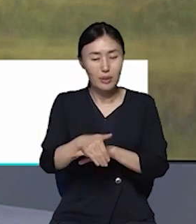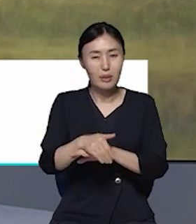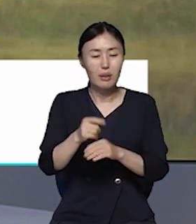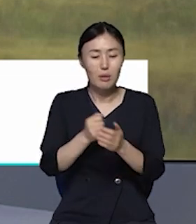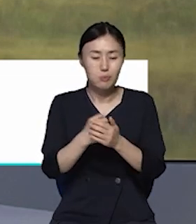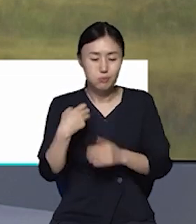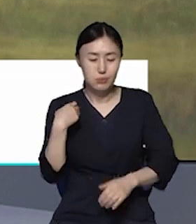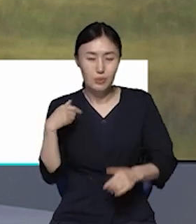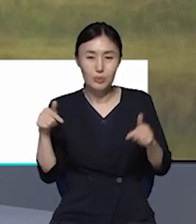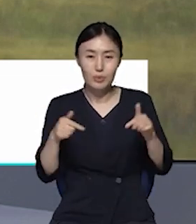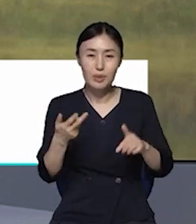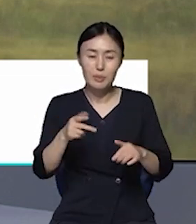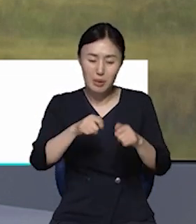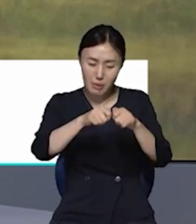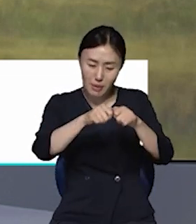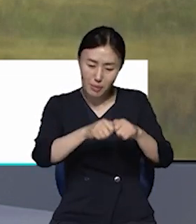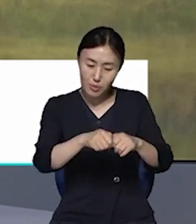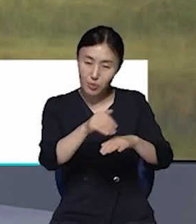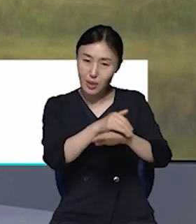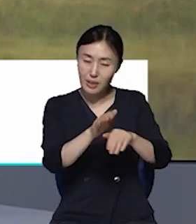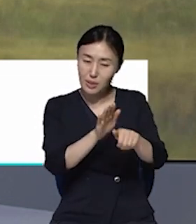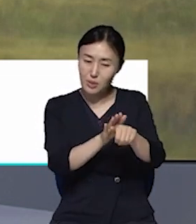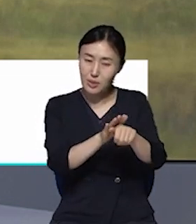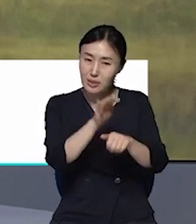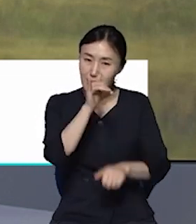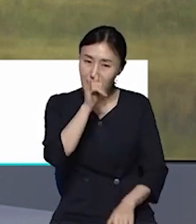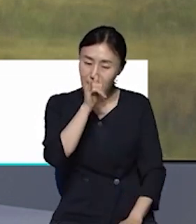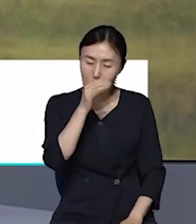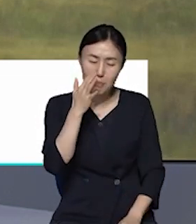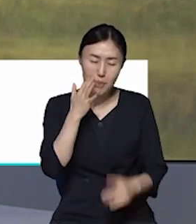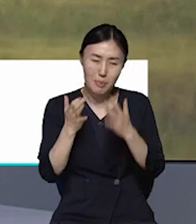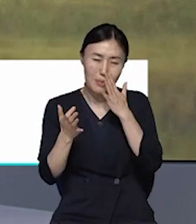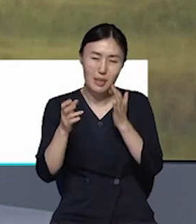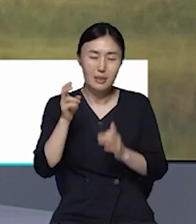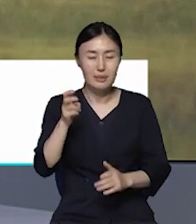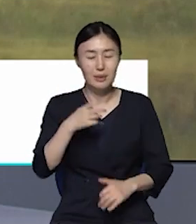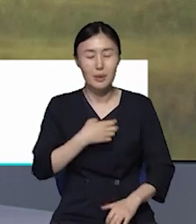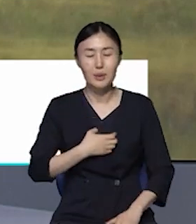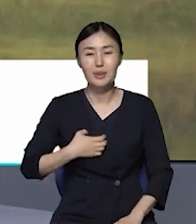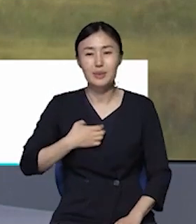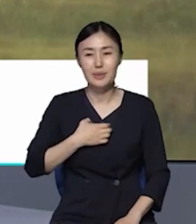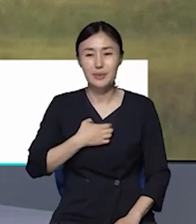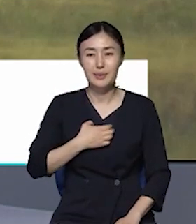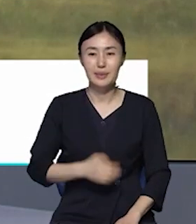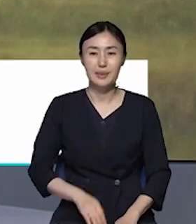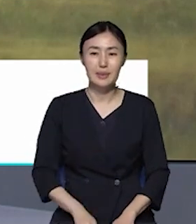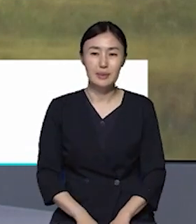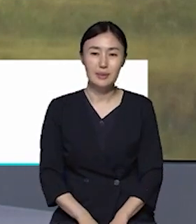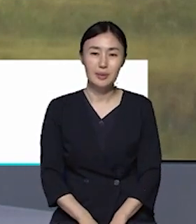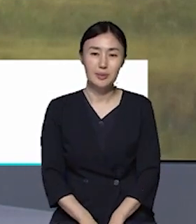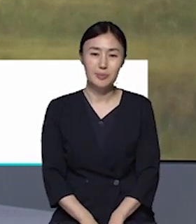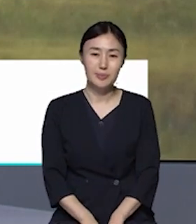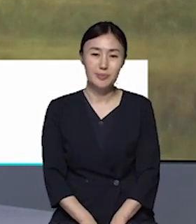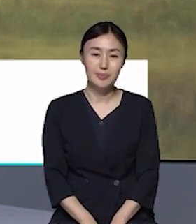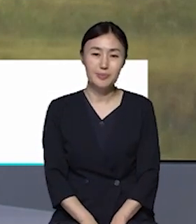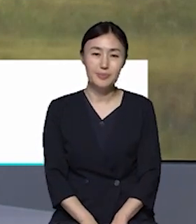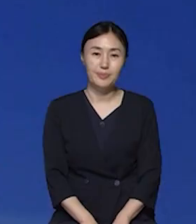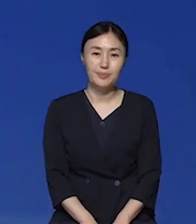줄었지만 세부적인 지원 방안이 여전히 빠져있을 것으로 보여 우려되고 있습니다. 박성호 기자가 정리해드립니다.